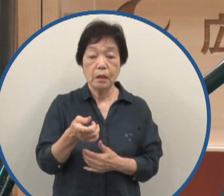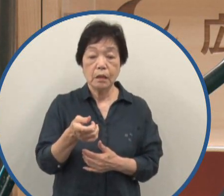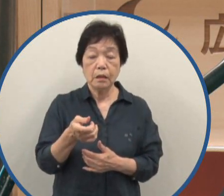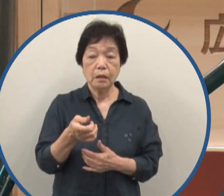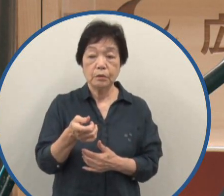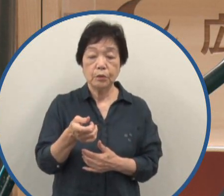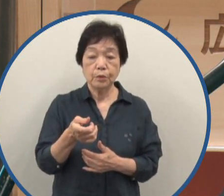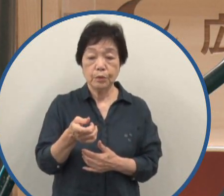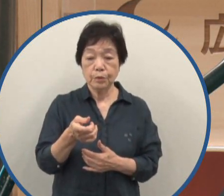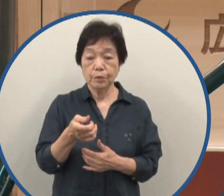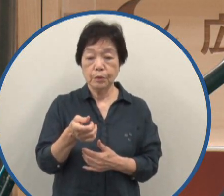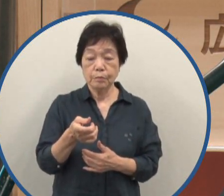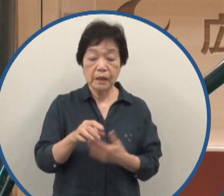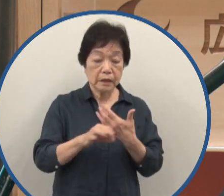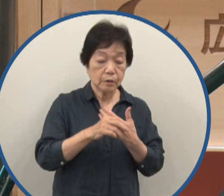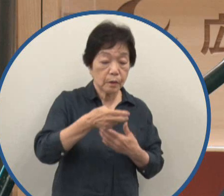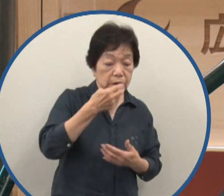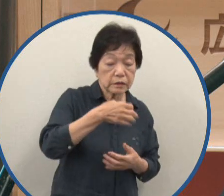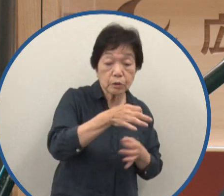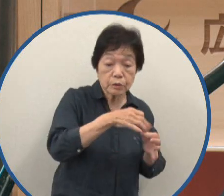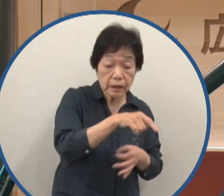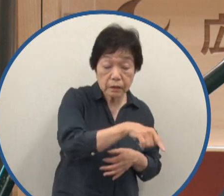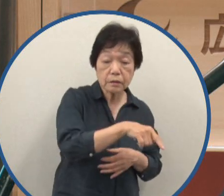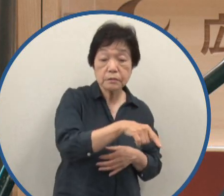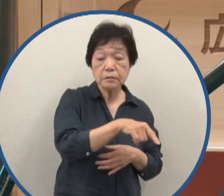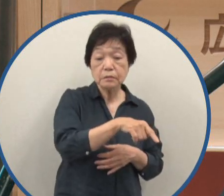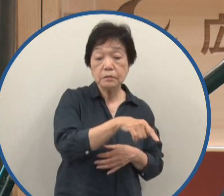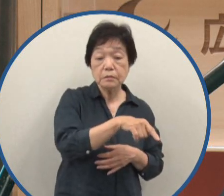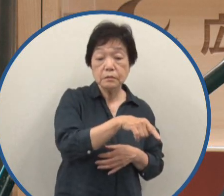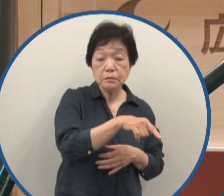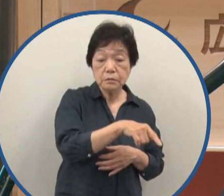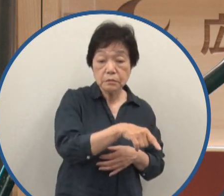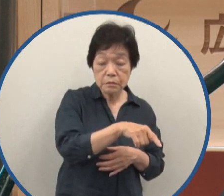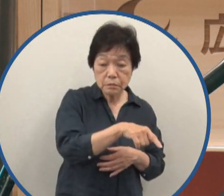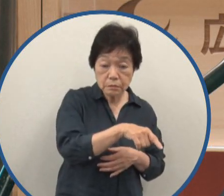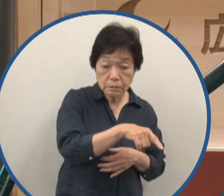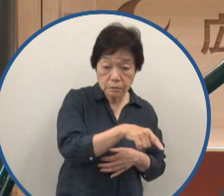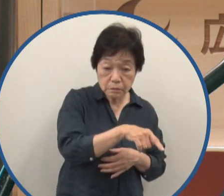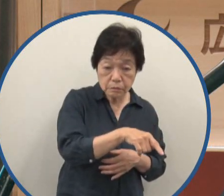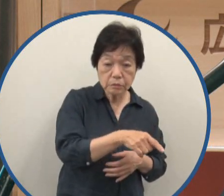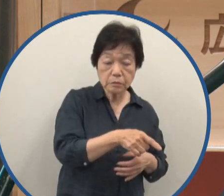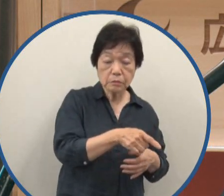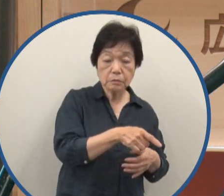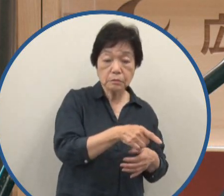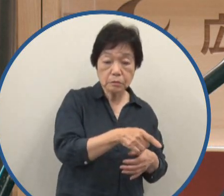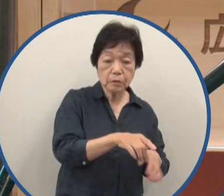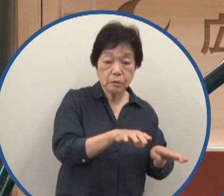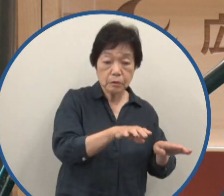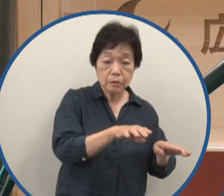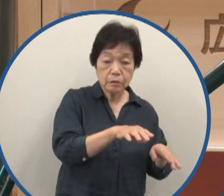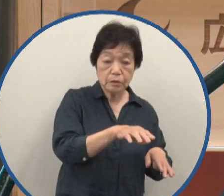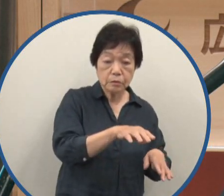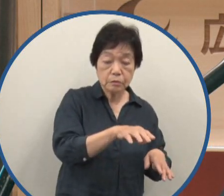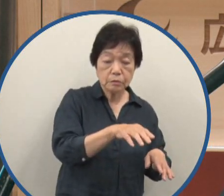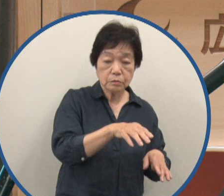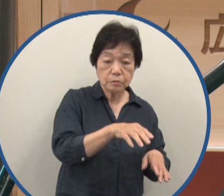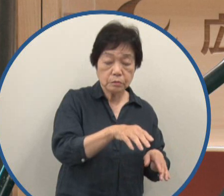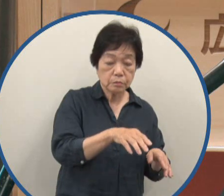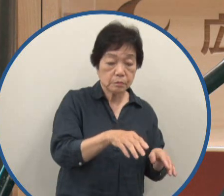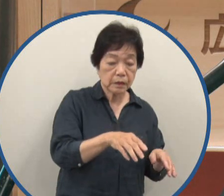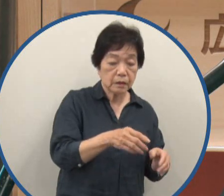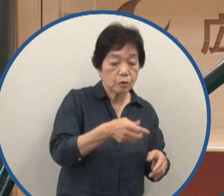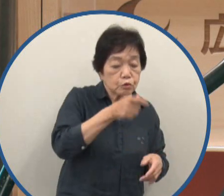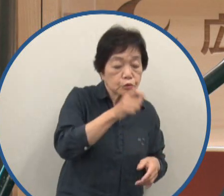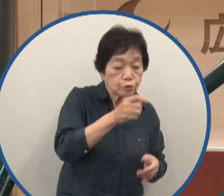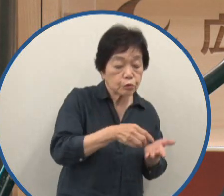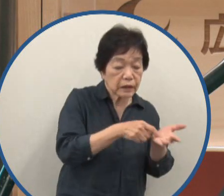ば飲食店の酒類提供をお願いの停止をお願い